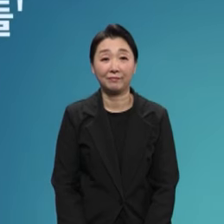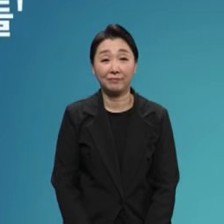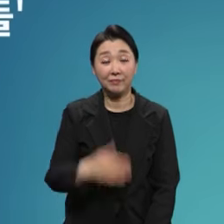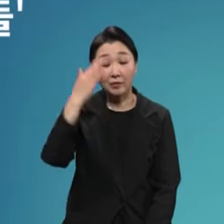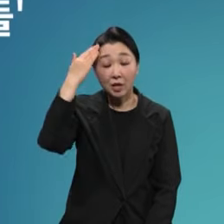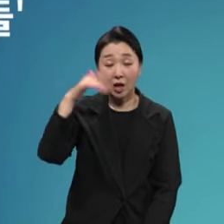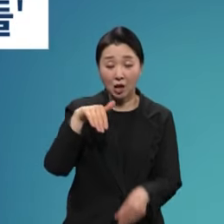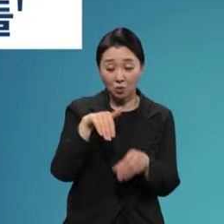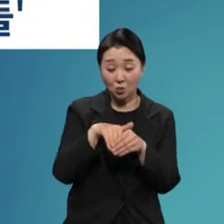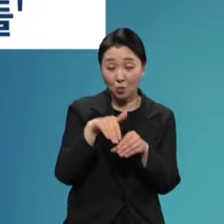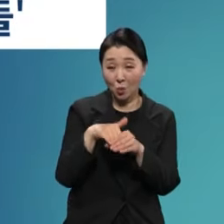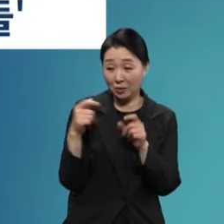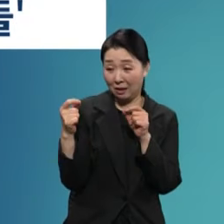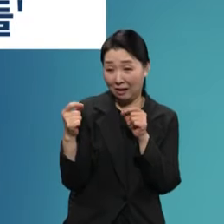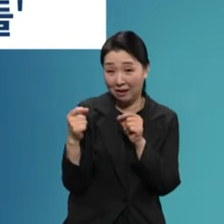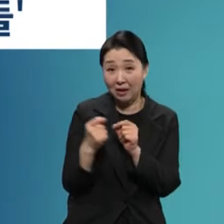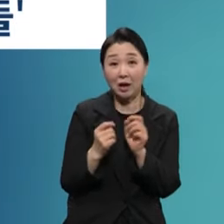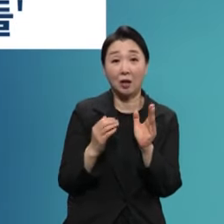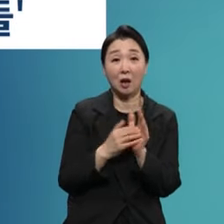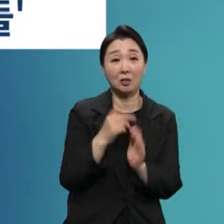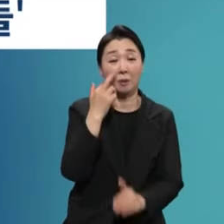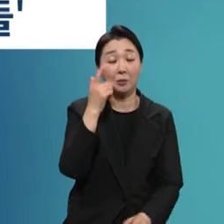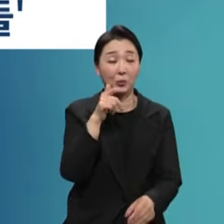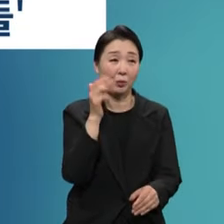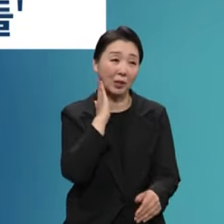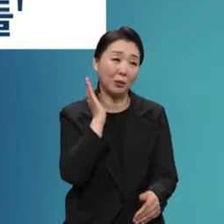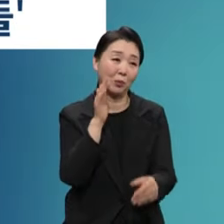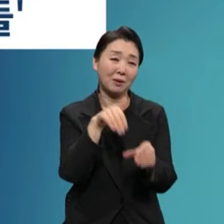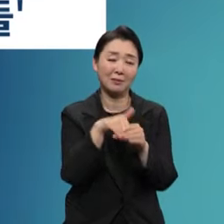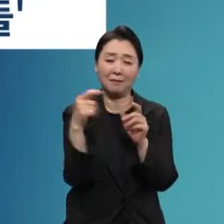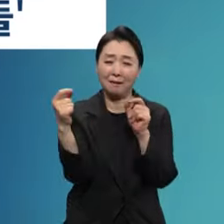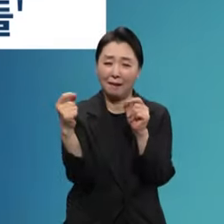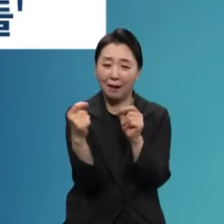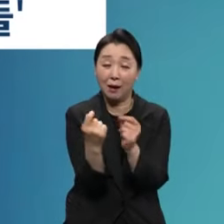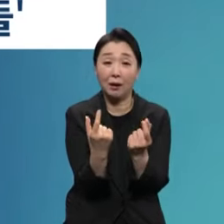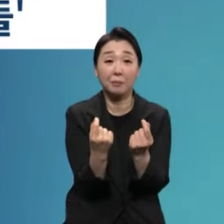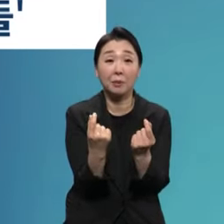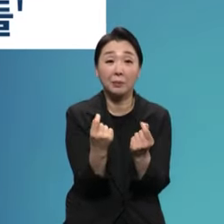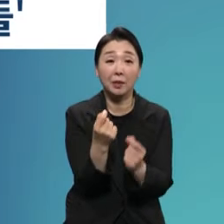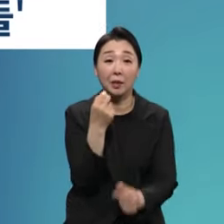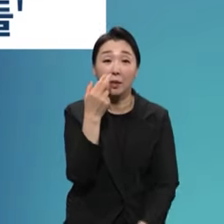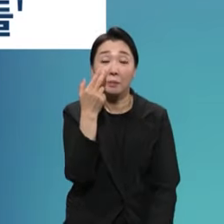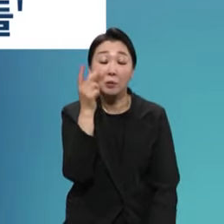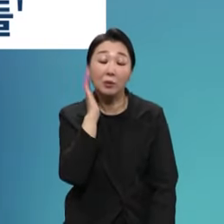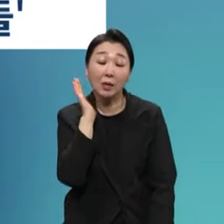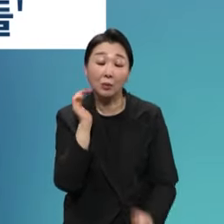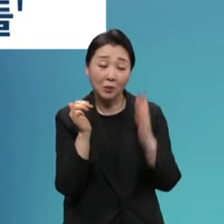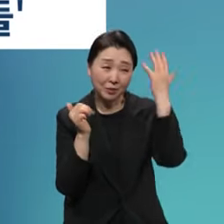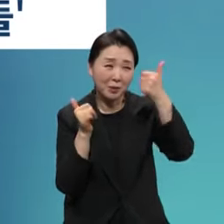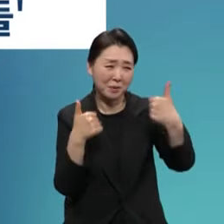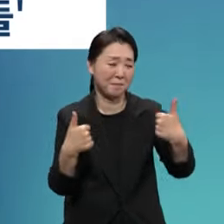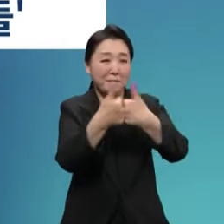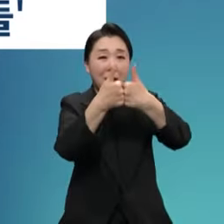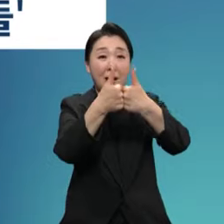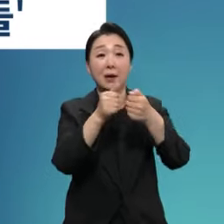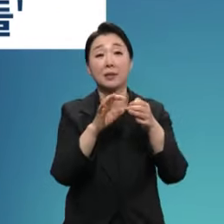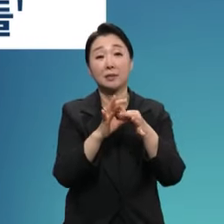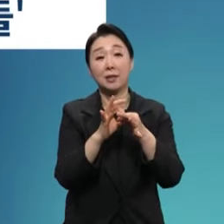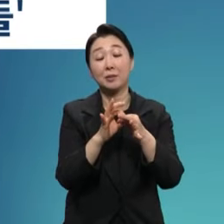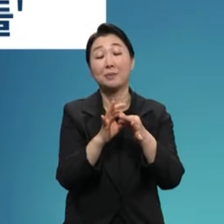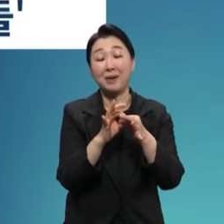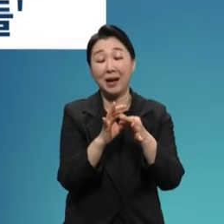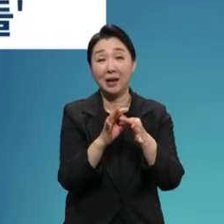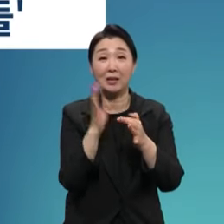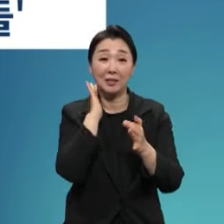우리나라 총선이 얼마 남지 않았는데 미국도 대선이 점점 다가오고 있죠. 바이든과 트럼프의 리턴 매치를 앞두고 두 전